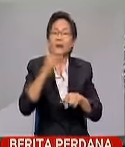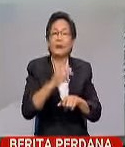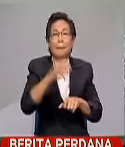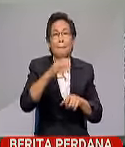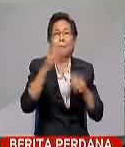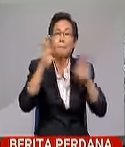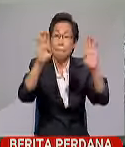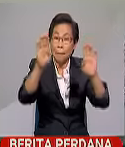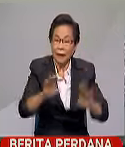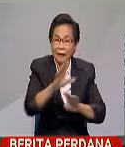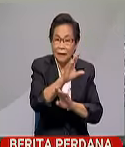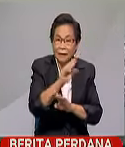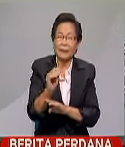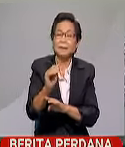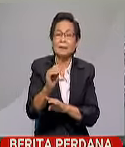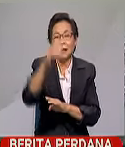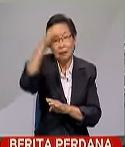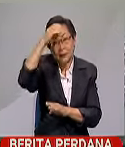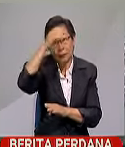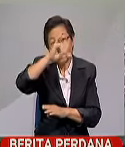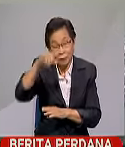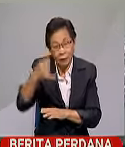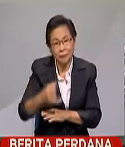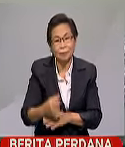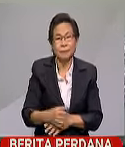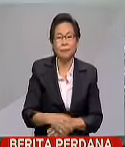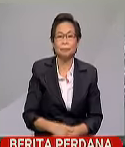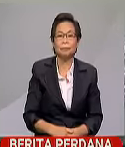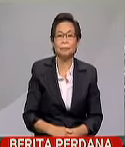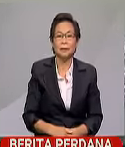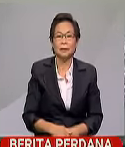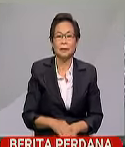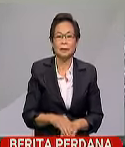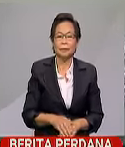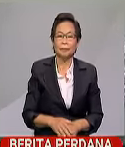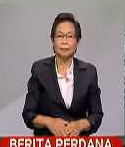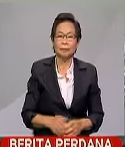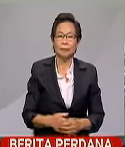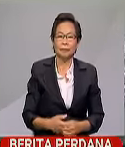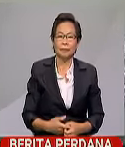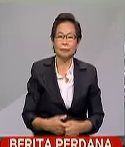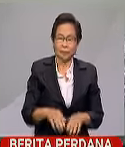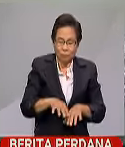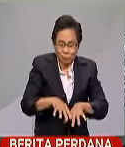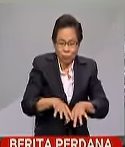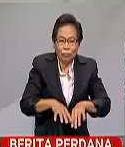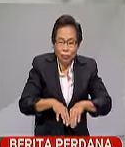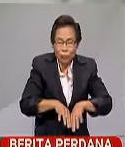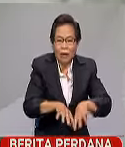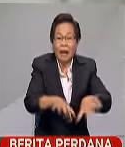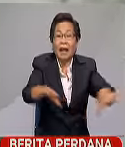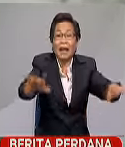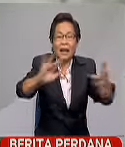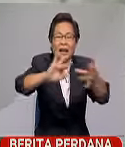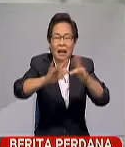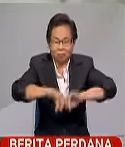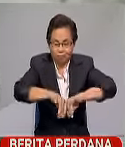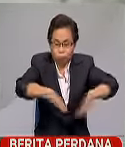ya, dan ini akan link up very nicely, dengan baik.